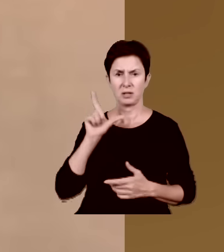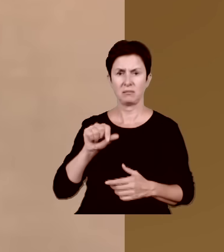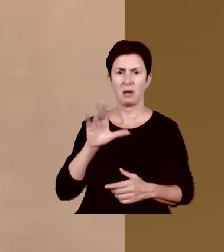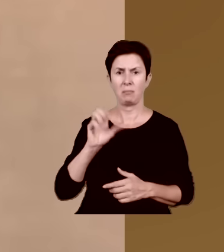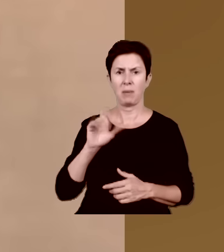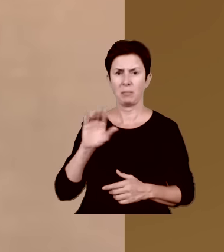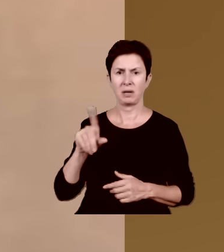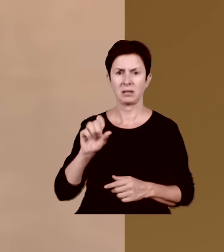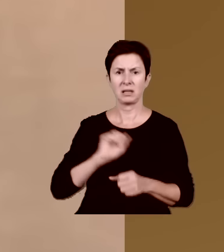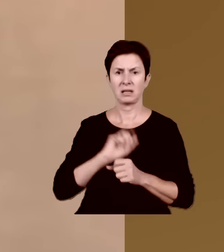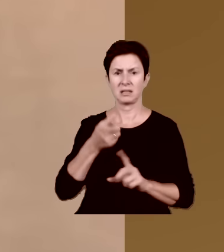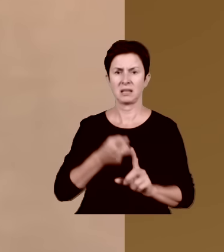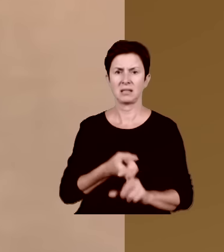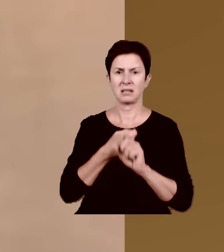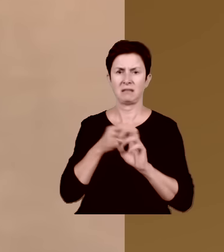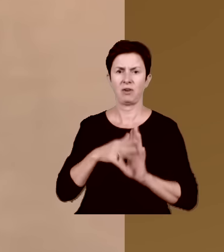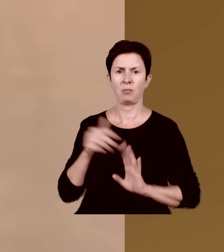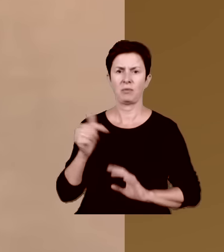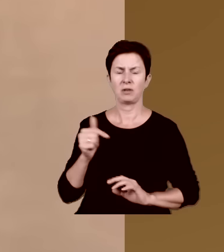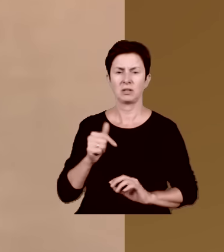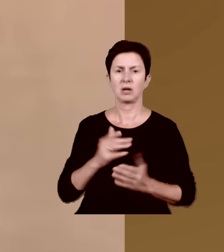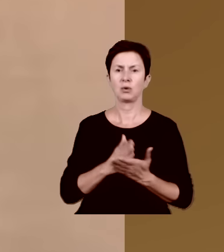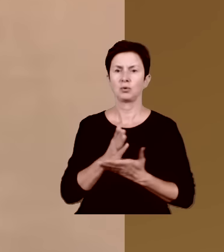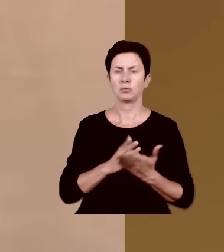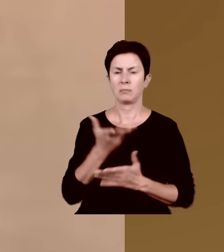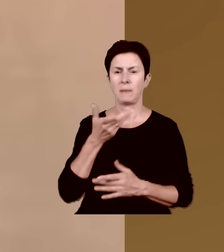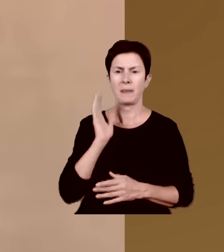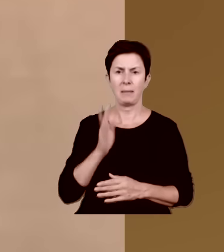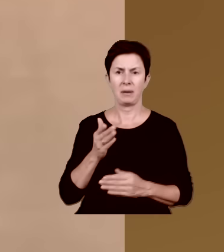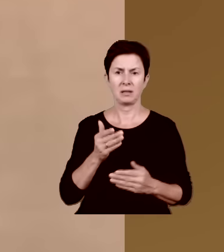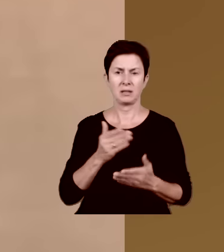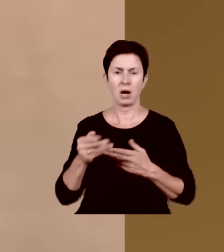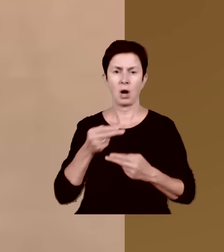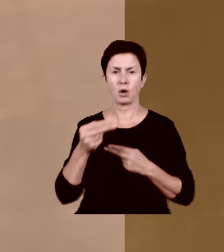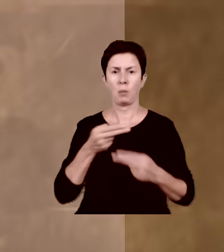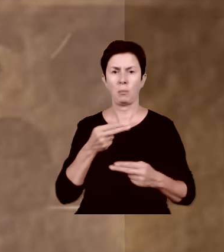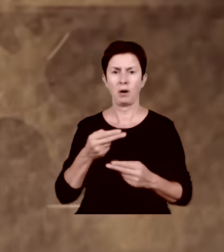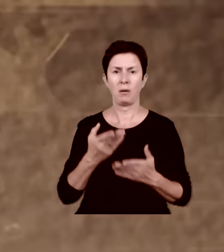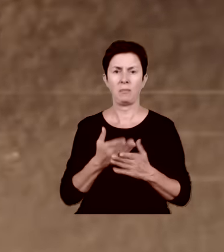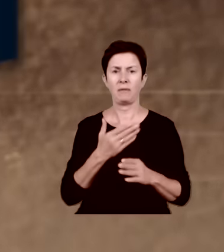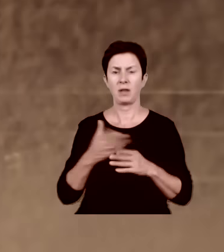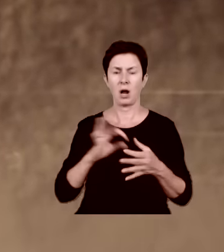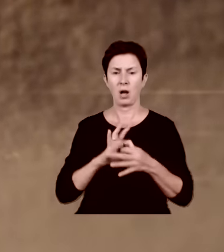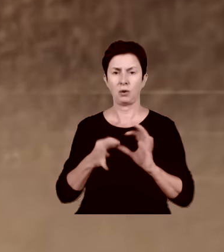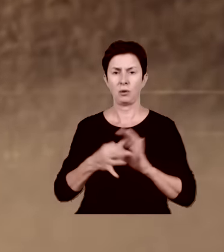on zawieszony w obowiązkach służbowych i nie będzie komentował zmagań podczas Igrzysk Olimpijskich.